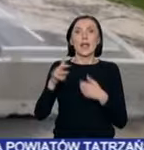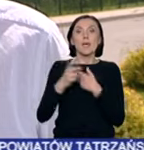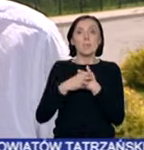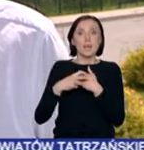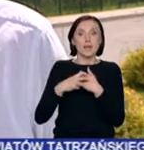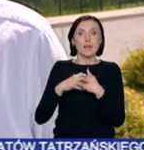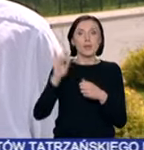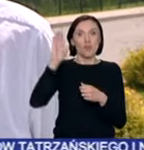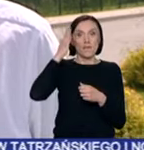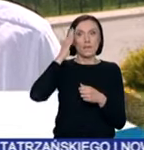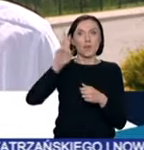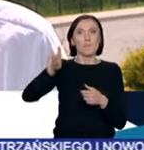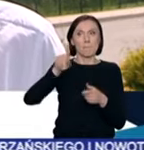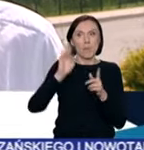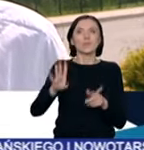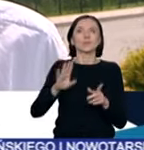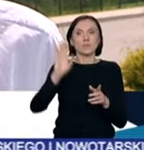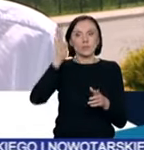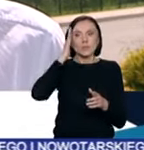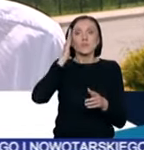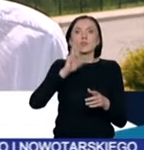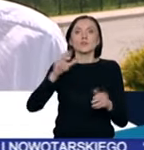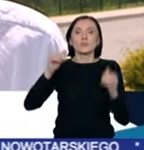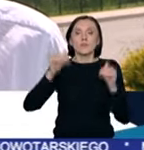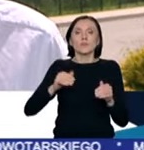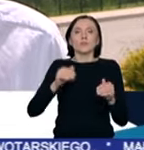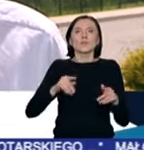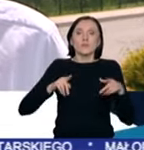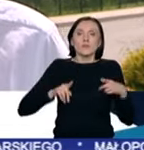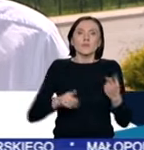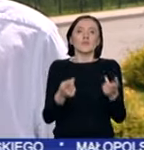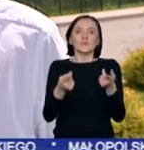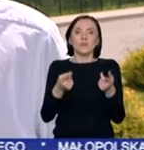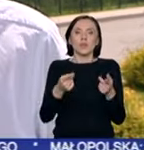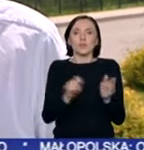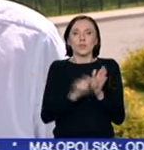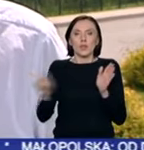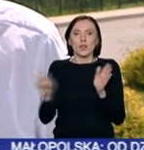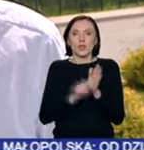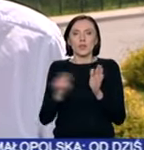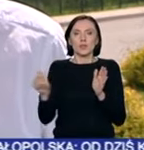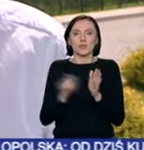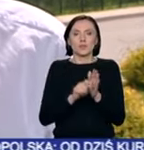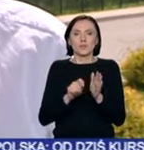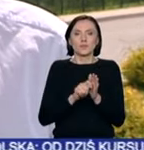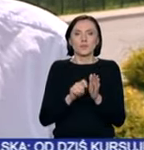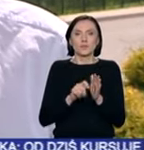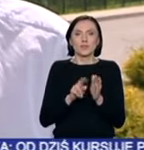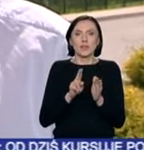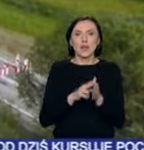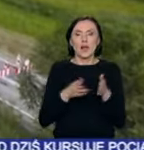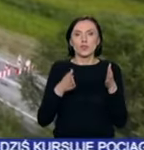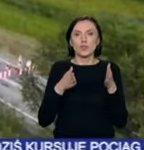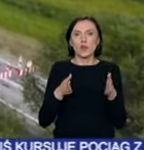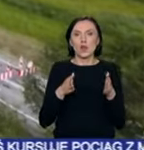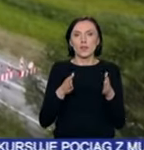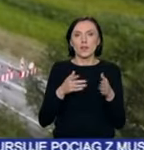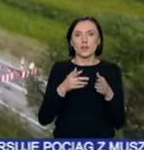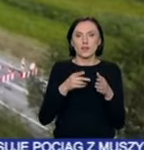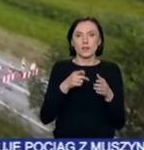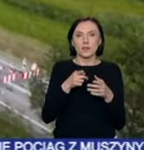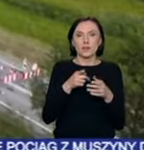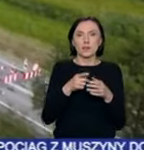odpowiedź, czy jest możliwe zorganizowanie tymczasowego przejazdu, czyli tak zwanego bypassa na drodze